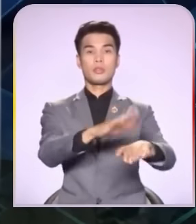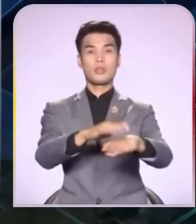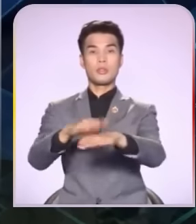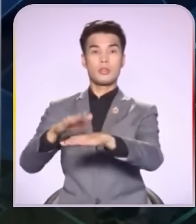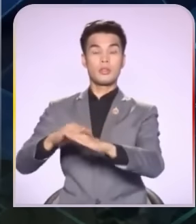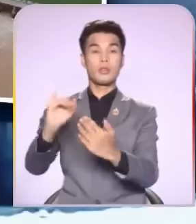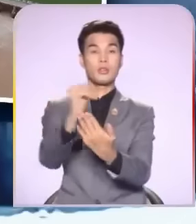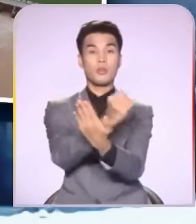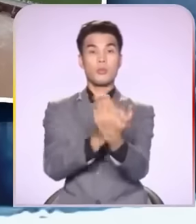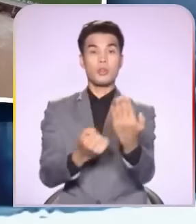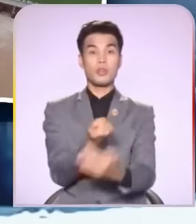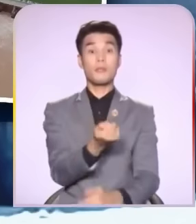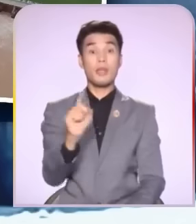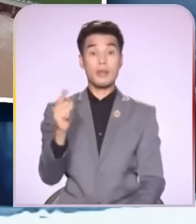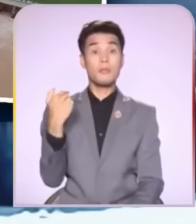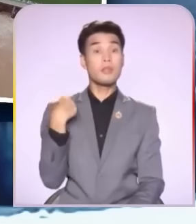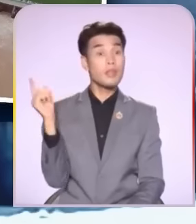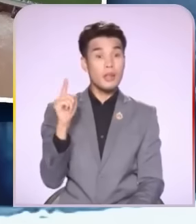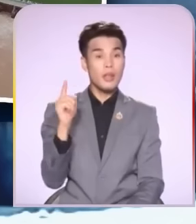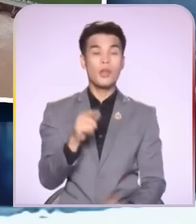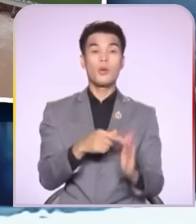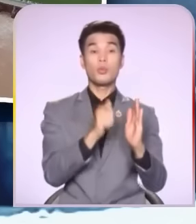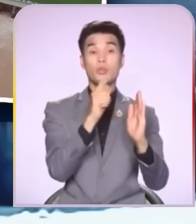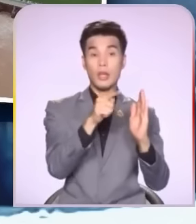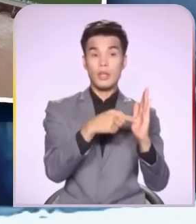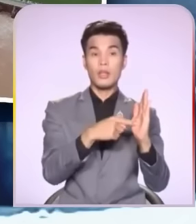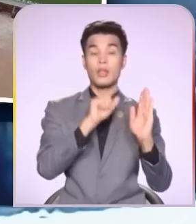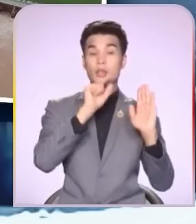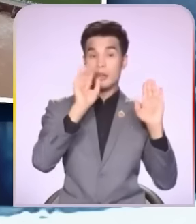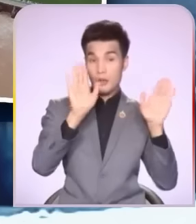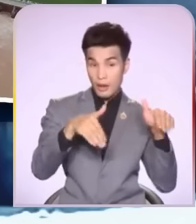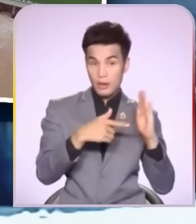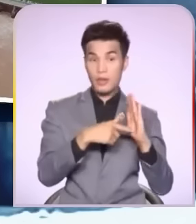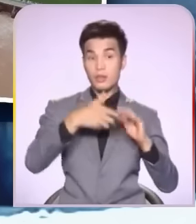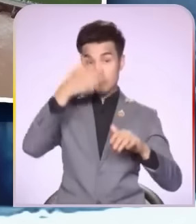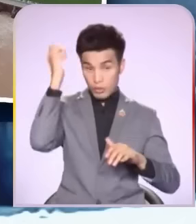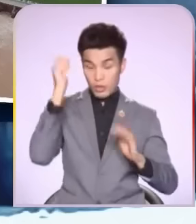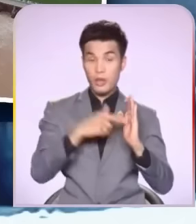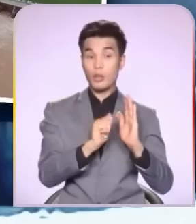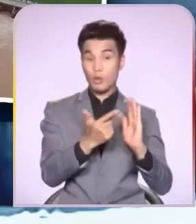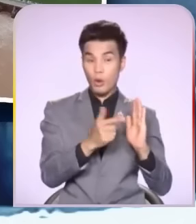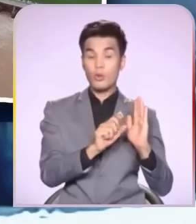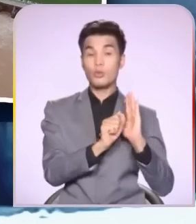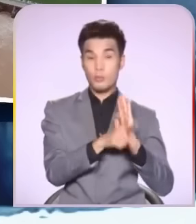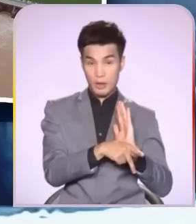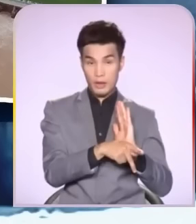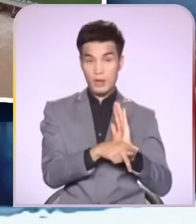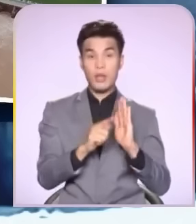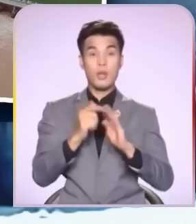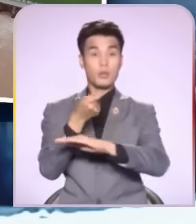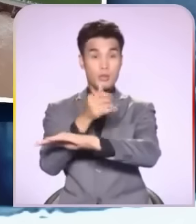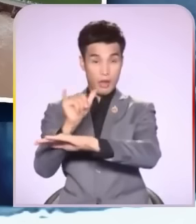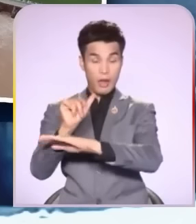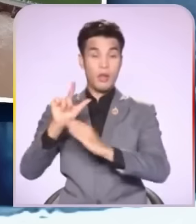ว่าราชการจังหวัด 11จังหวัดนะไม่ว่าจะเป็นอุทัยธานีชัยนาทสิงห์บุรีอ่างทองสุพรรณบุรี